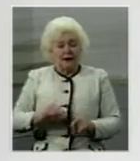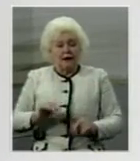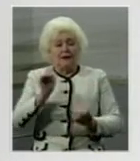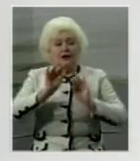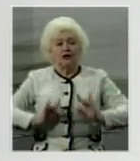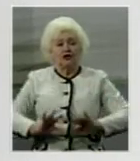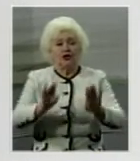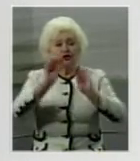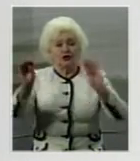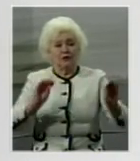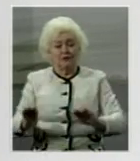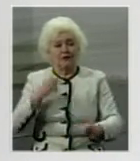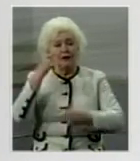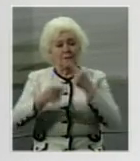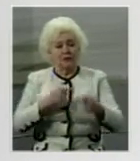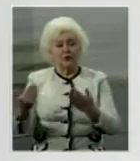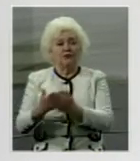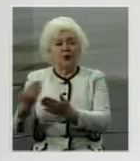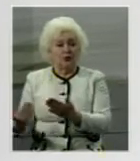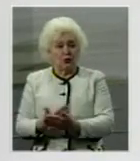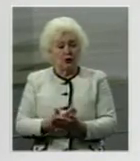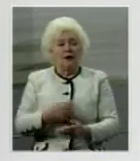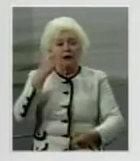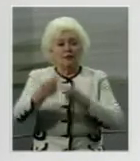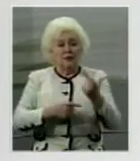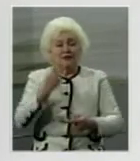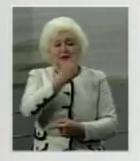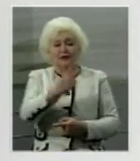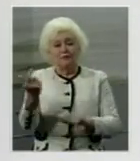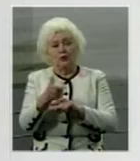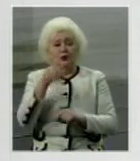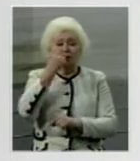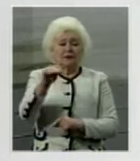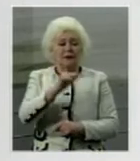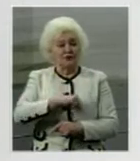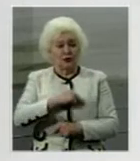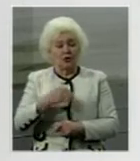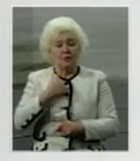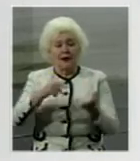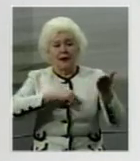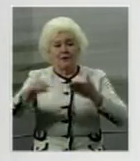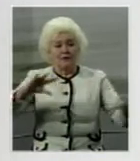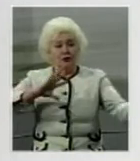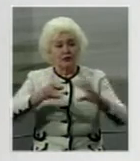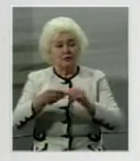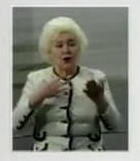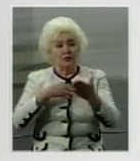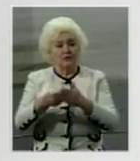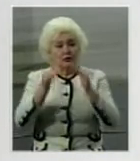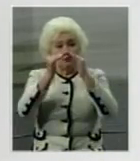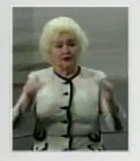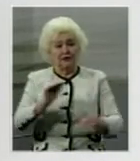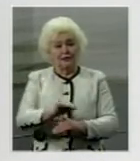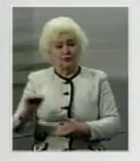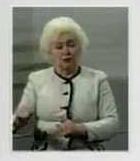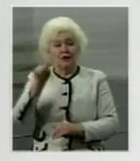виставки, де ми постійно, виставки ці оновлюються, ми постійно бачимо найкращі роботи, тому що ми підводимо підсумки у себе в дитячому будинку.